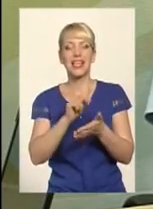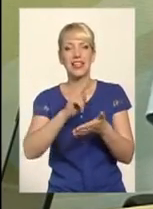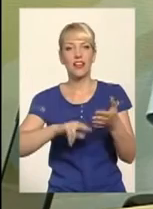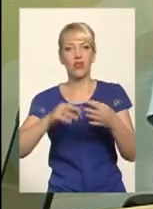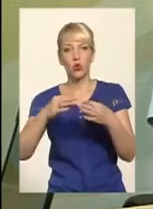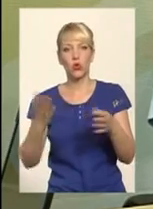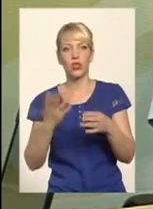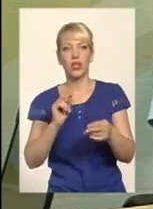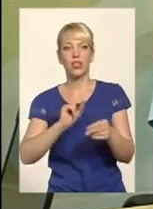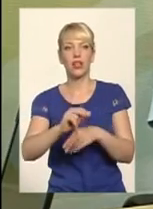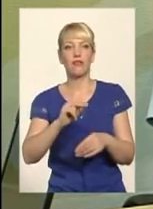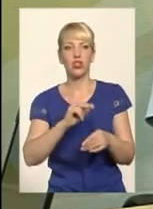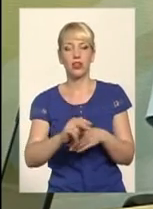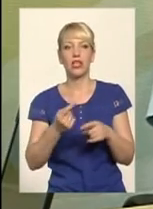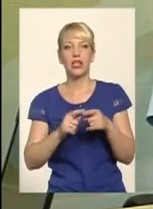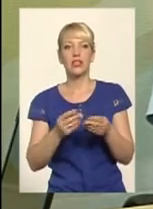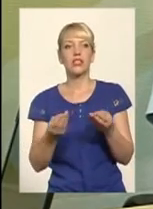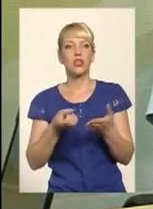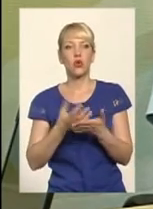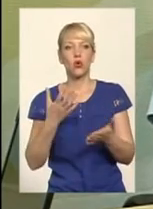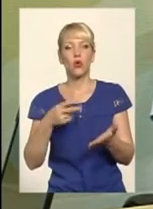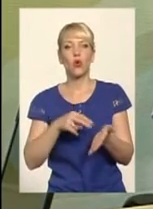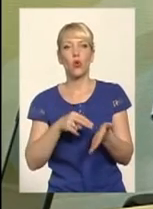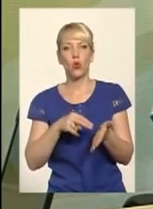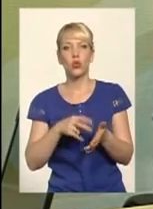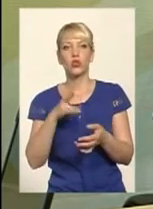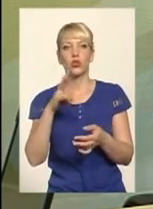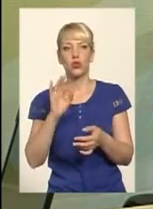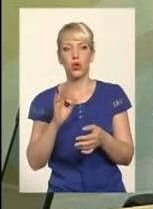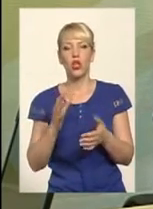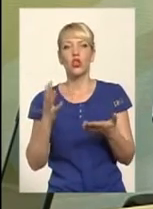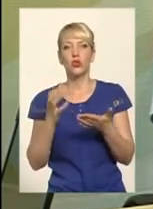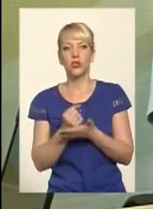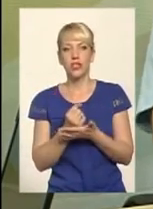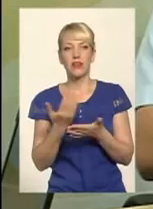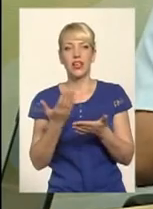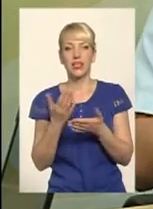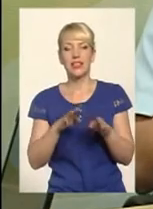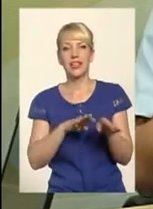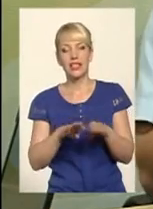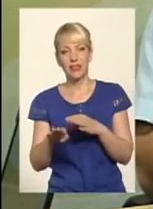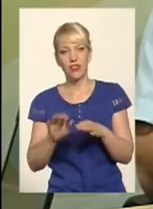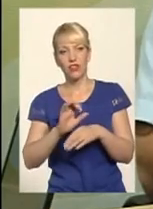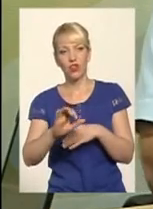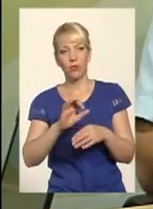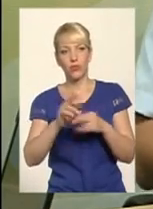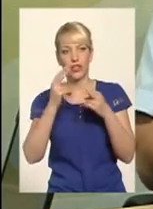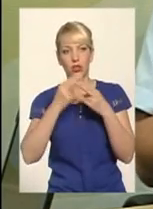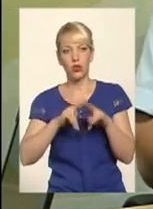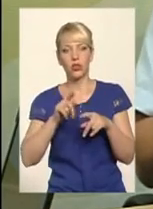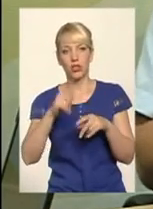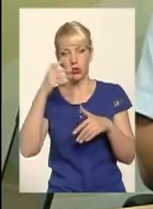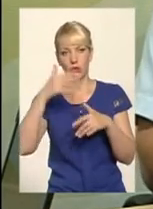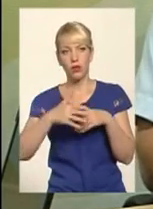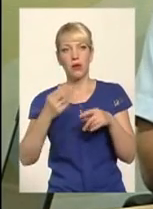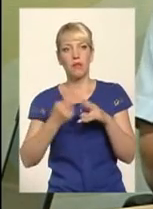навчають. Це коштує надзвичайно дорого, але досягши певного рівня виробництва, технології, ти розумієш, що без